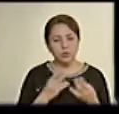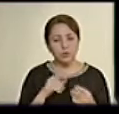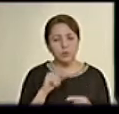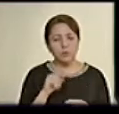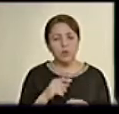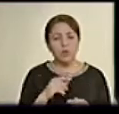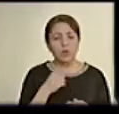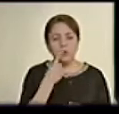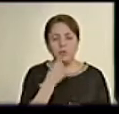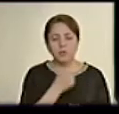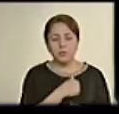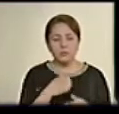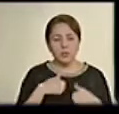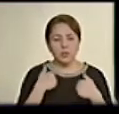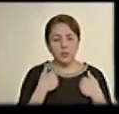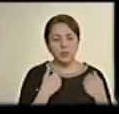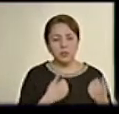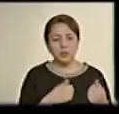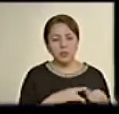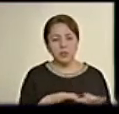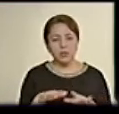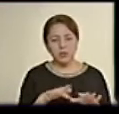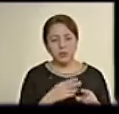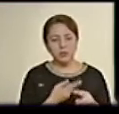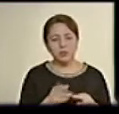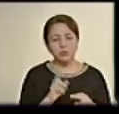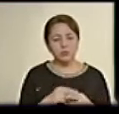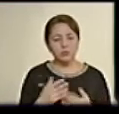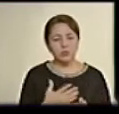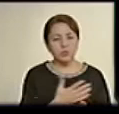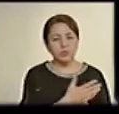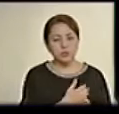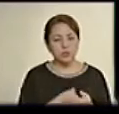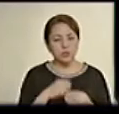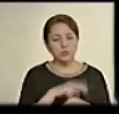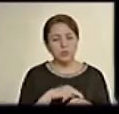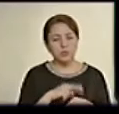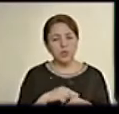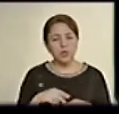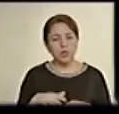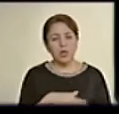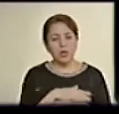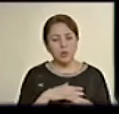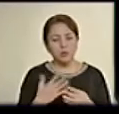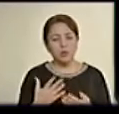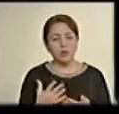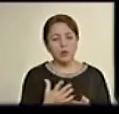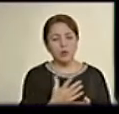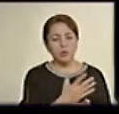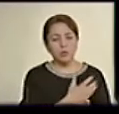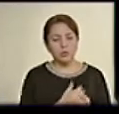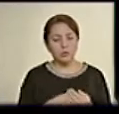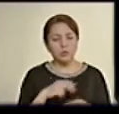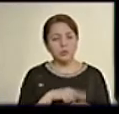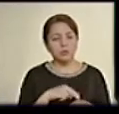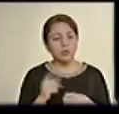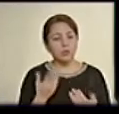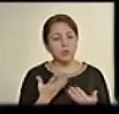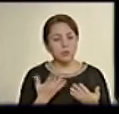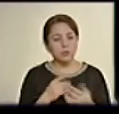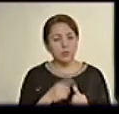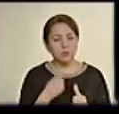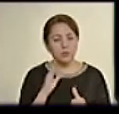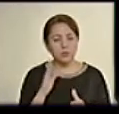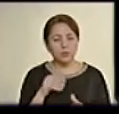uchun yig'iladigan soliq. Urush paytlarida aholidan olinadigan soliq nima deb atalar ekan Buxoro amirligida?